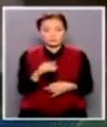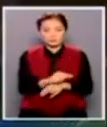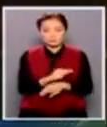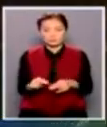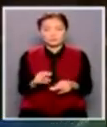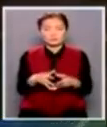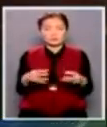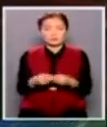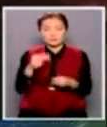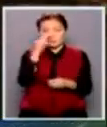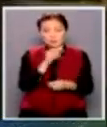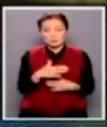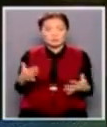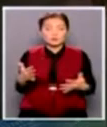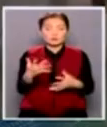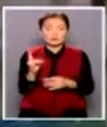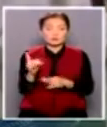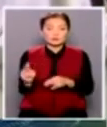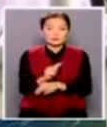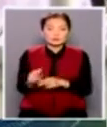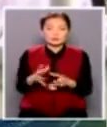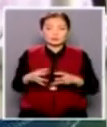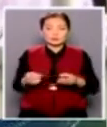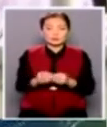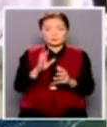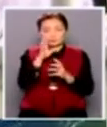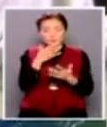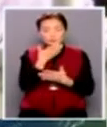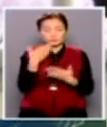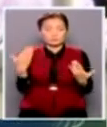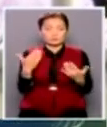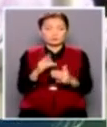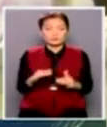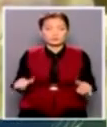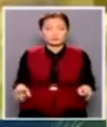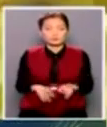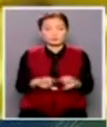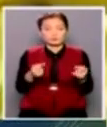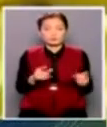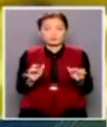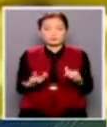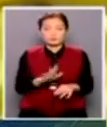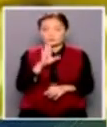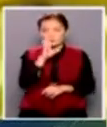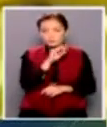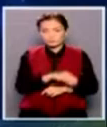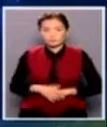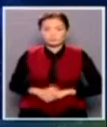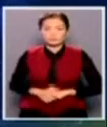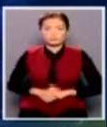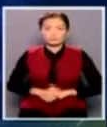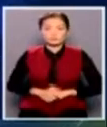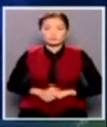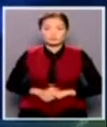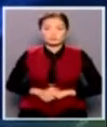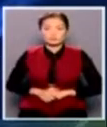тәрбиеленуіне отбасының әсері көп. Кішкентай кезінен жанұядағы жылулықты сезінбеген бала ғана осындай әрекетке барады дейді ол. Бұл